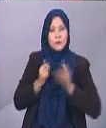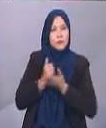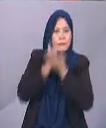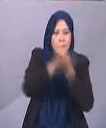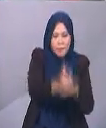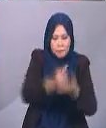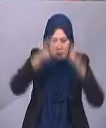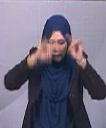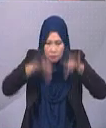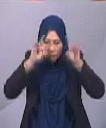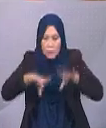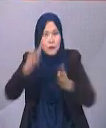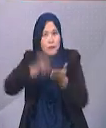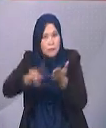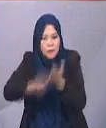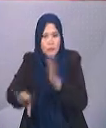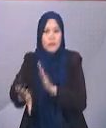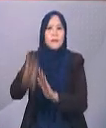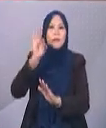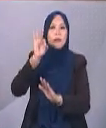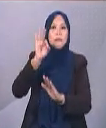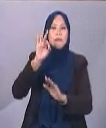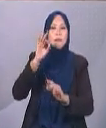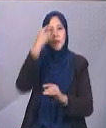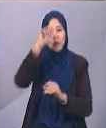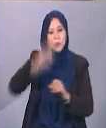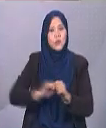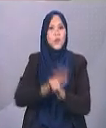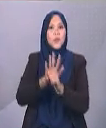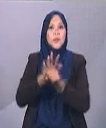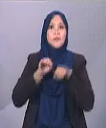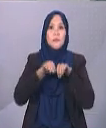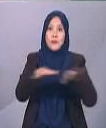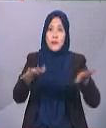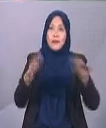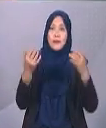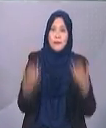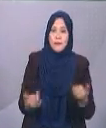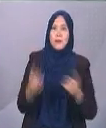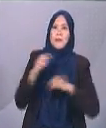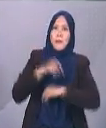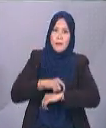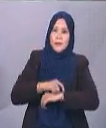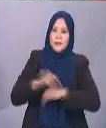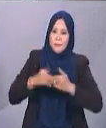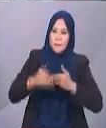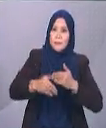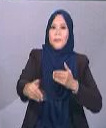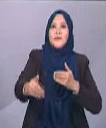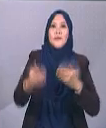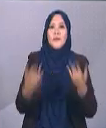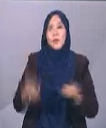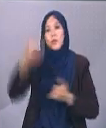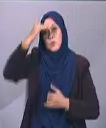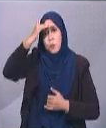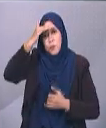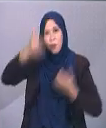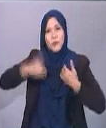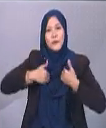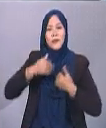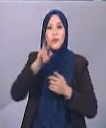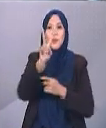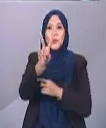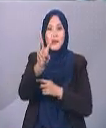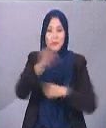membuat ujian pengesanan kes-kes COVID-19. Ia akan dilaksanakan dalam masa terdekat. Setakat ini, Johor mempunyai